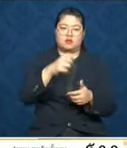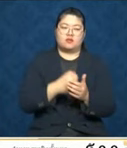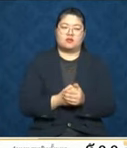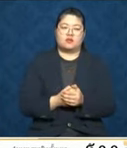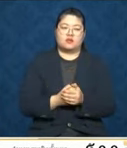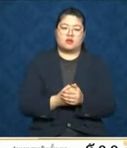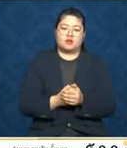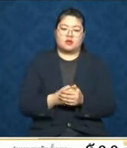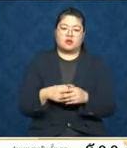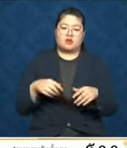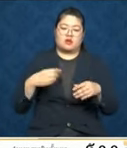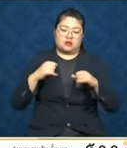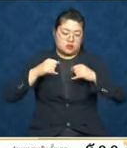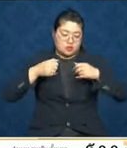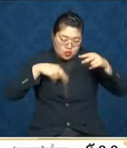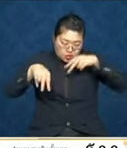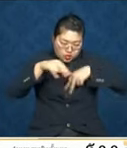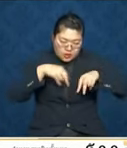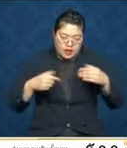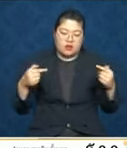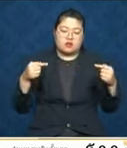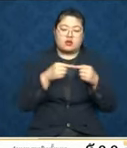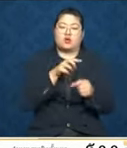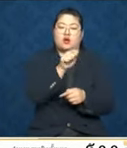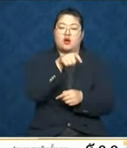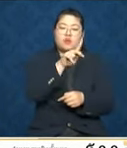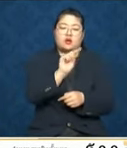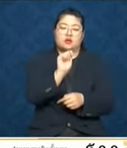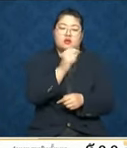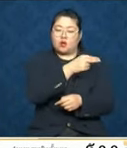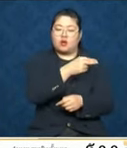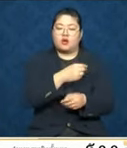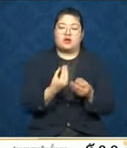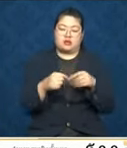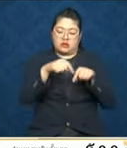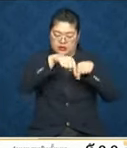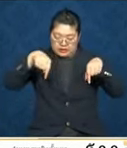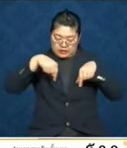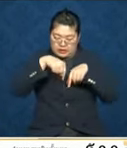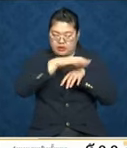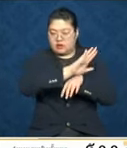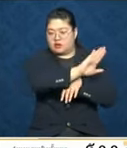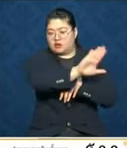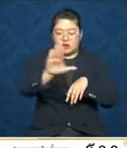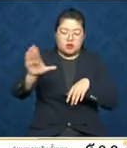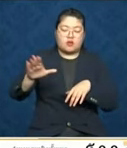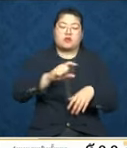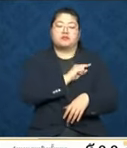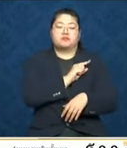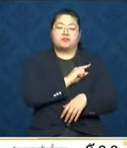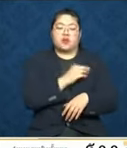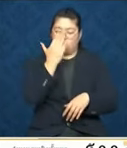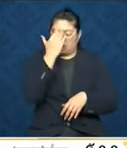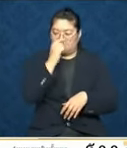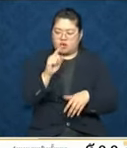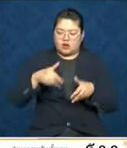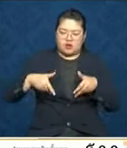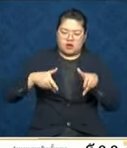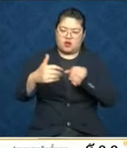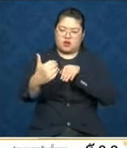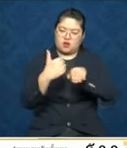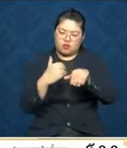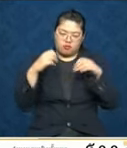ค์กรปกครองส่วนท้องถิ่นสักทีนะครับให้ตัวกรุงเทพมหานครหรือให้เขตต่างๆเนี่ยสามารถที่จะได้ดูแลสักทีตัวถนนเนี่ยนะครับ